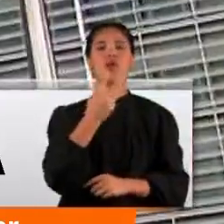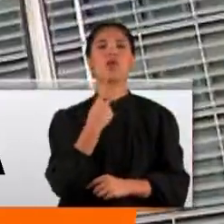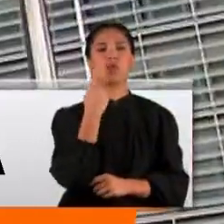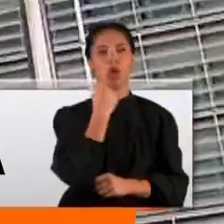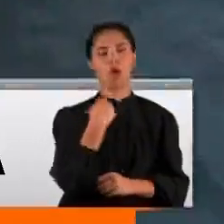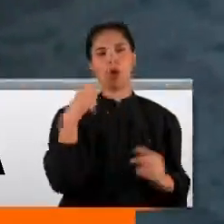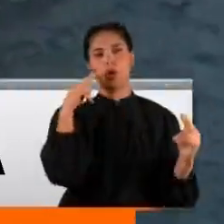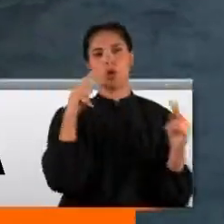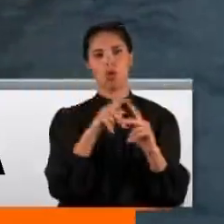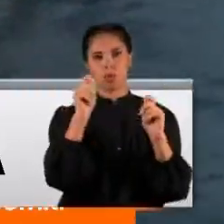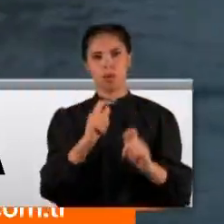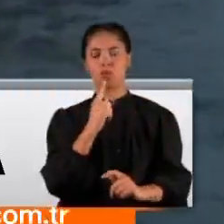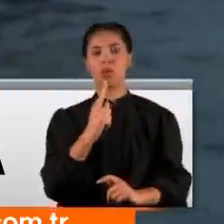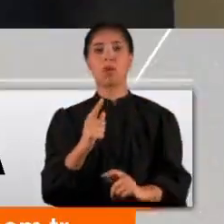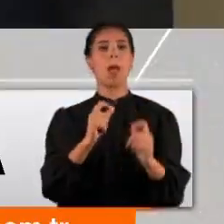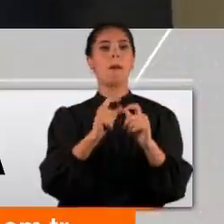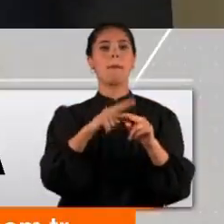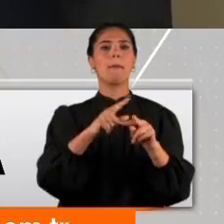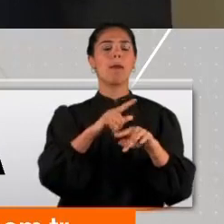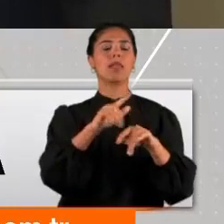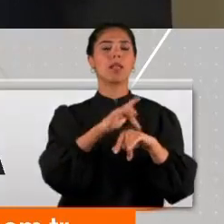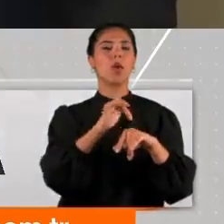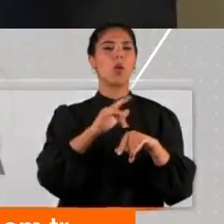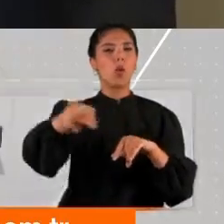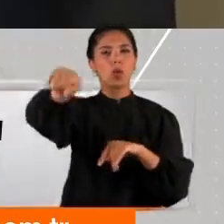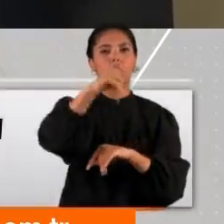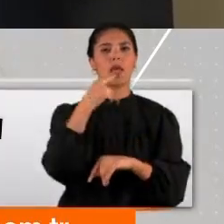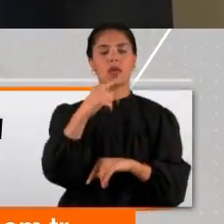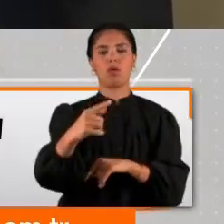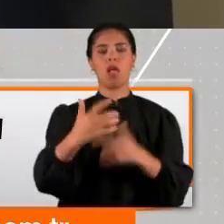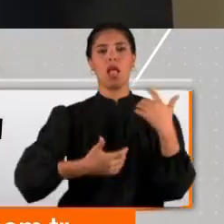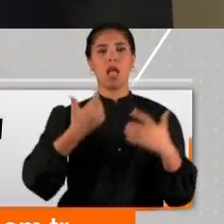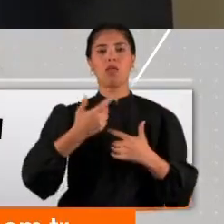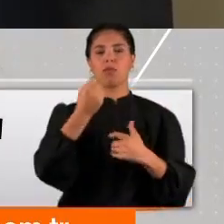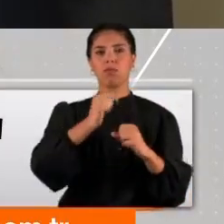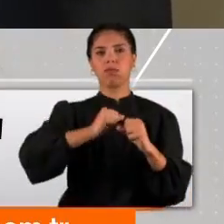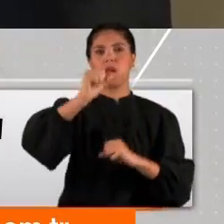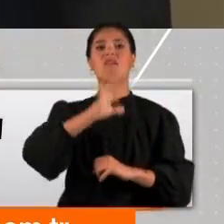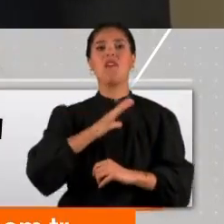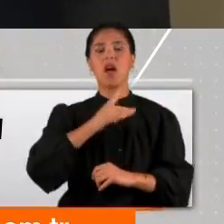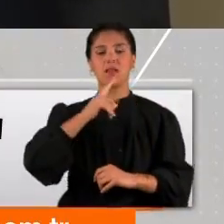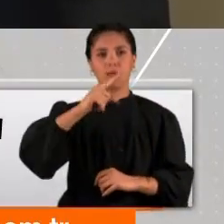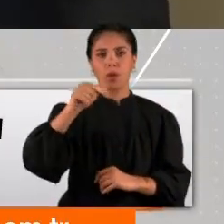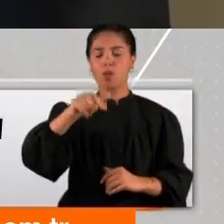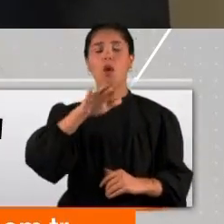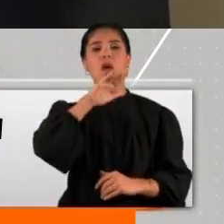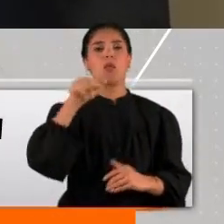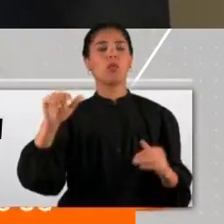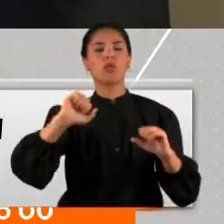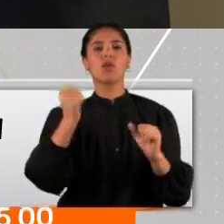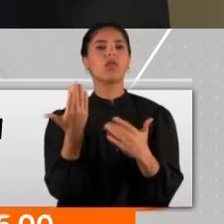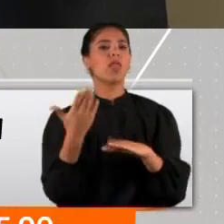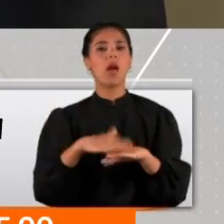batıya enerji krizi üzerinden de Seslendi enerjide fiyatlar üşeniyor ve şu anda Avrupa Bu kışın nasıl